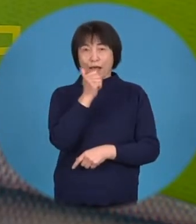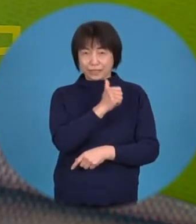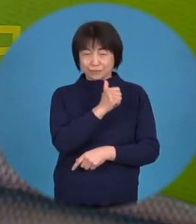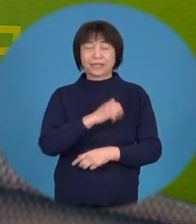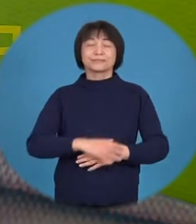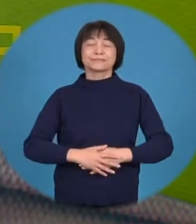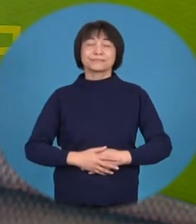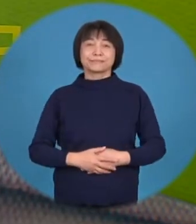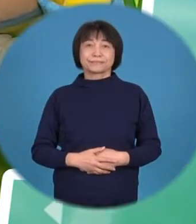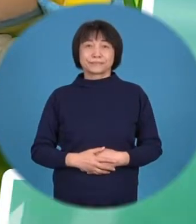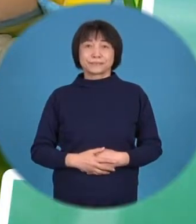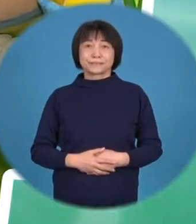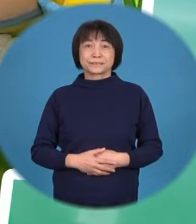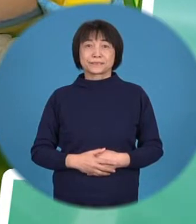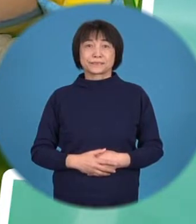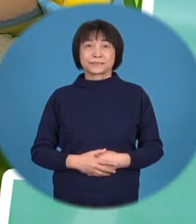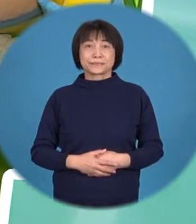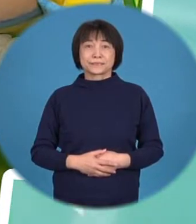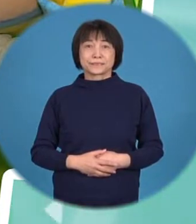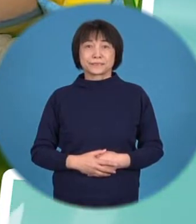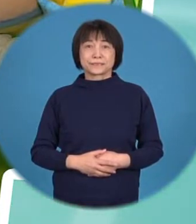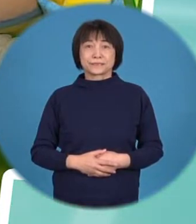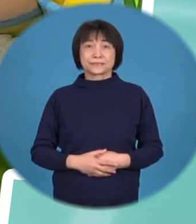思います。